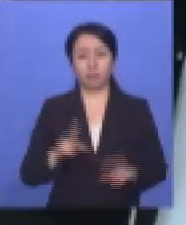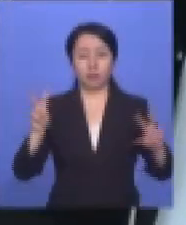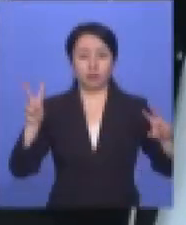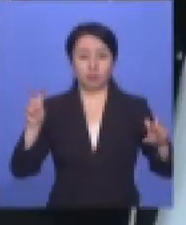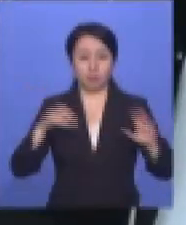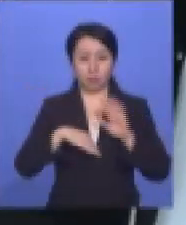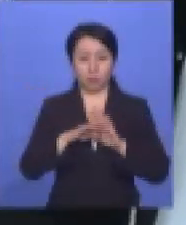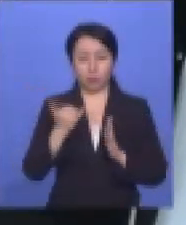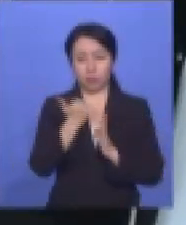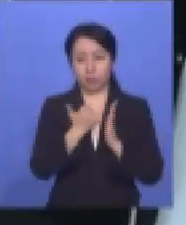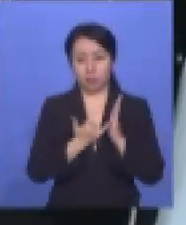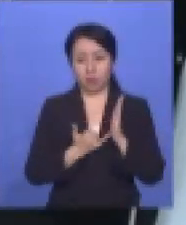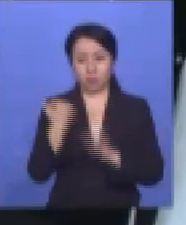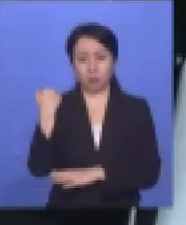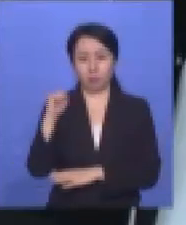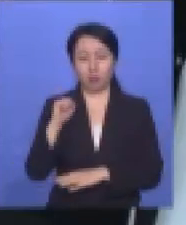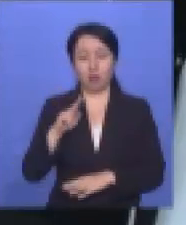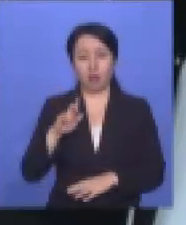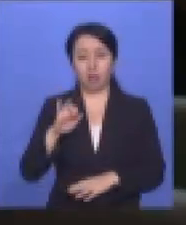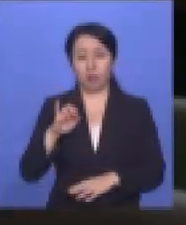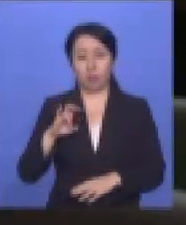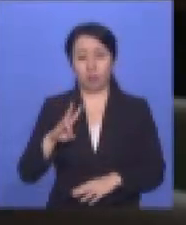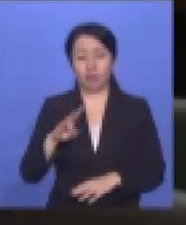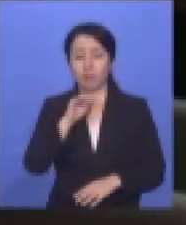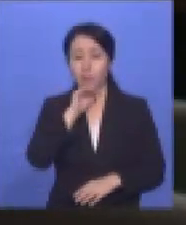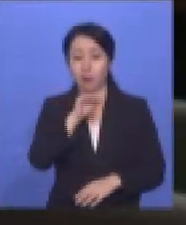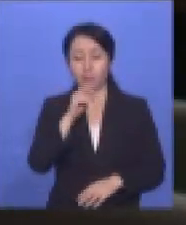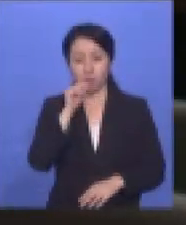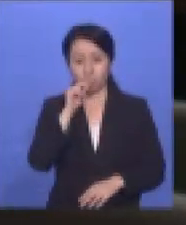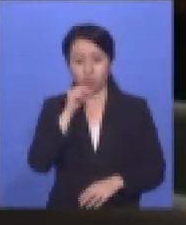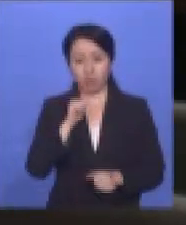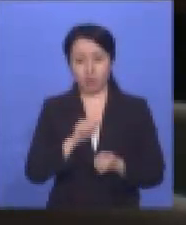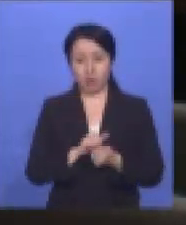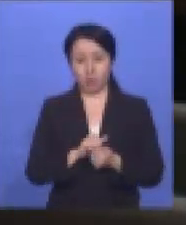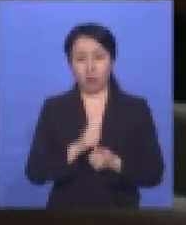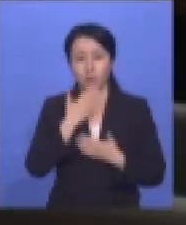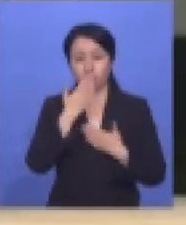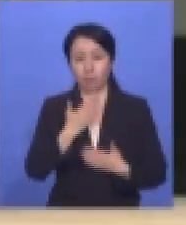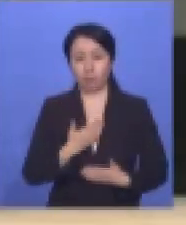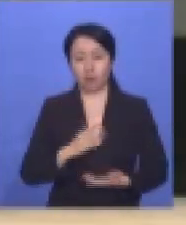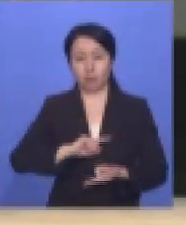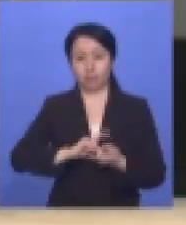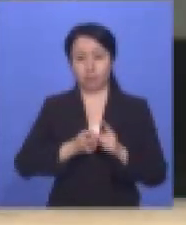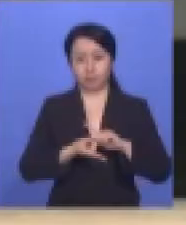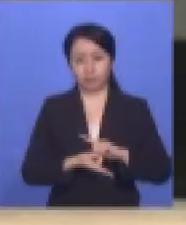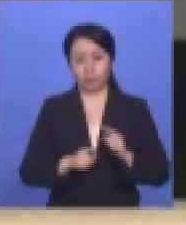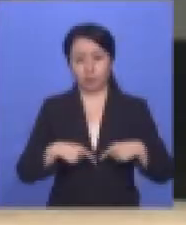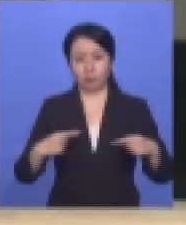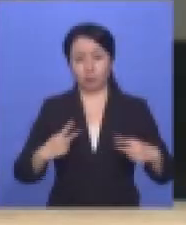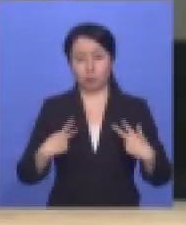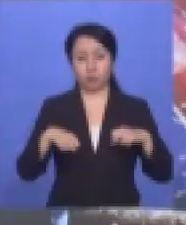номинации «Лучший сварщик» победил Антон Оглоблин. По профессии мужчина-каменщик, но полюбил и переквалифицировался в